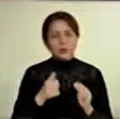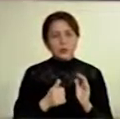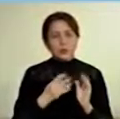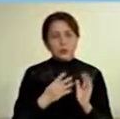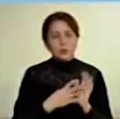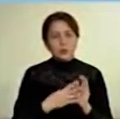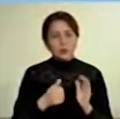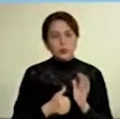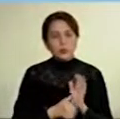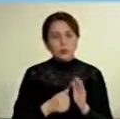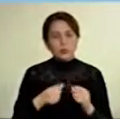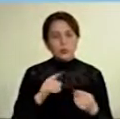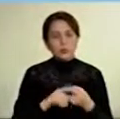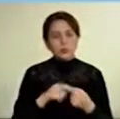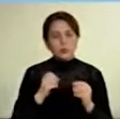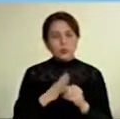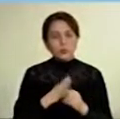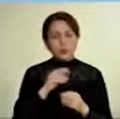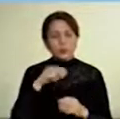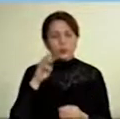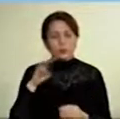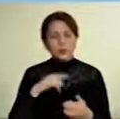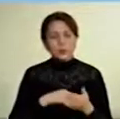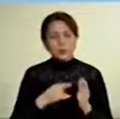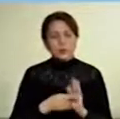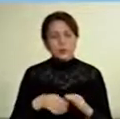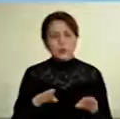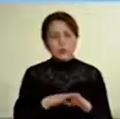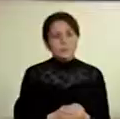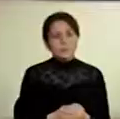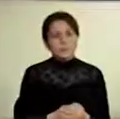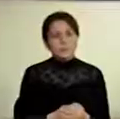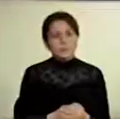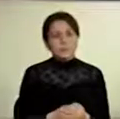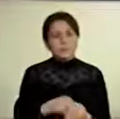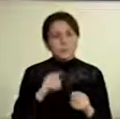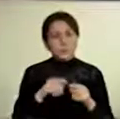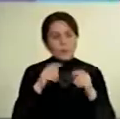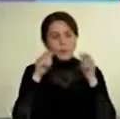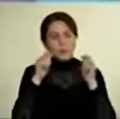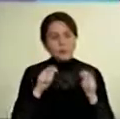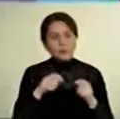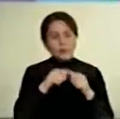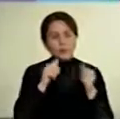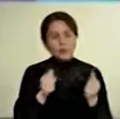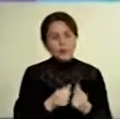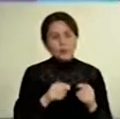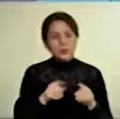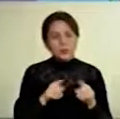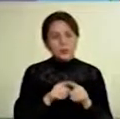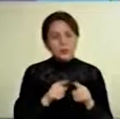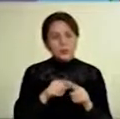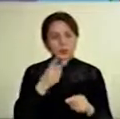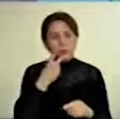qo'ysak, 15 desimetr kvadratga tengligi kelib chiqadi. Bu rasmdagi shaklda ham ko'rib